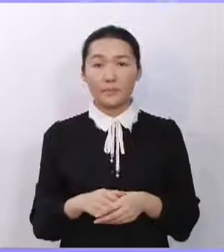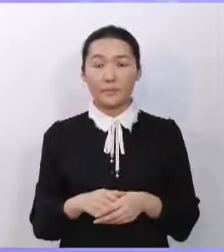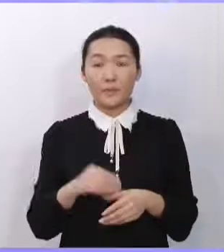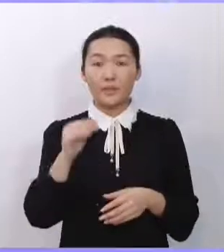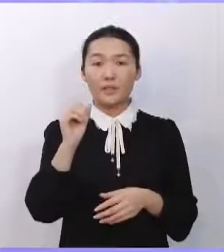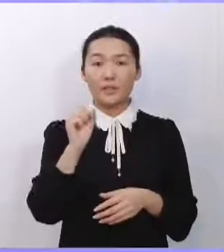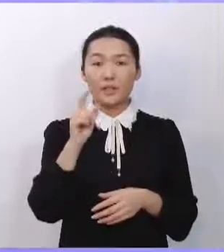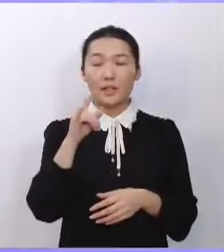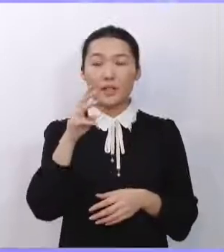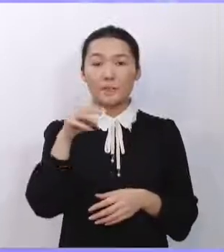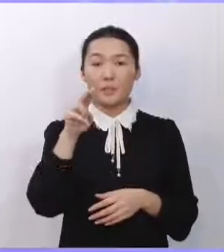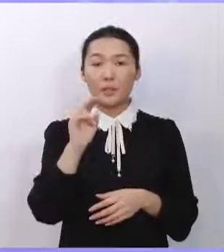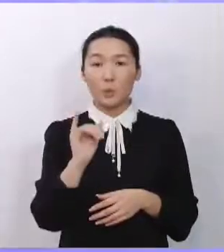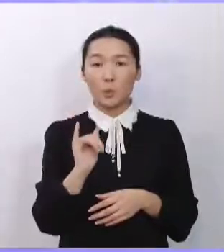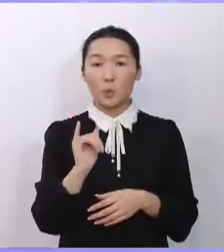Жагымдуу.